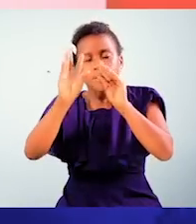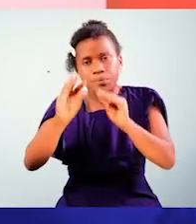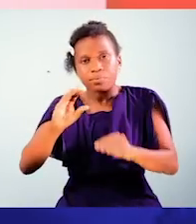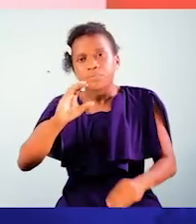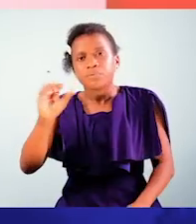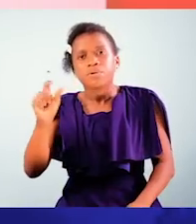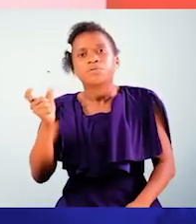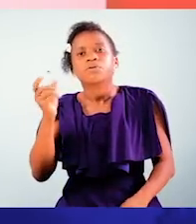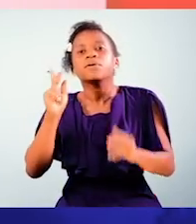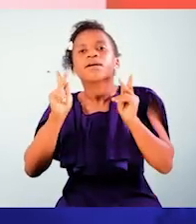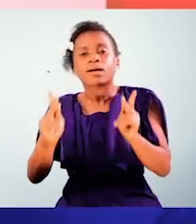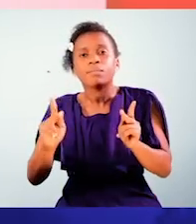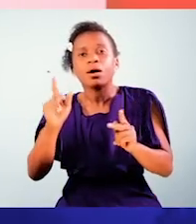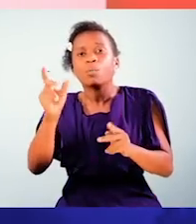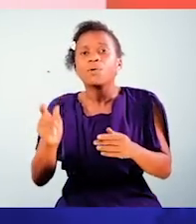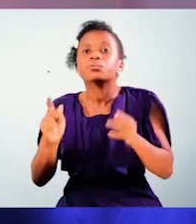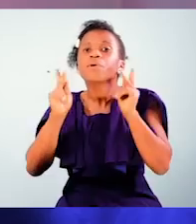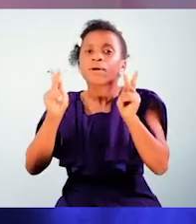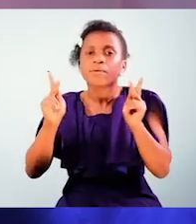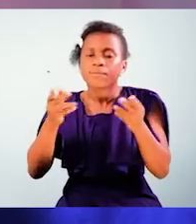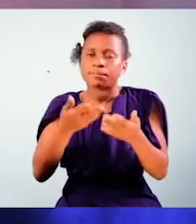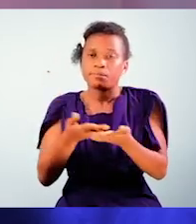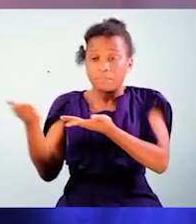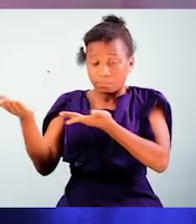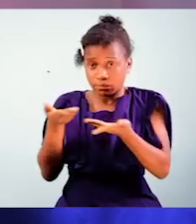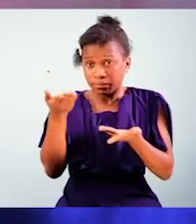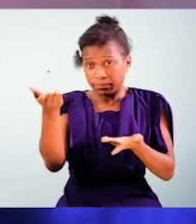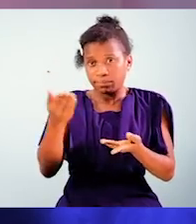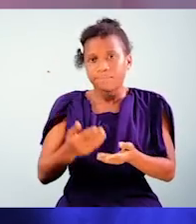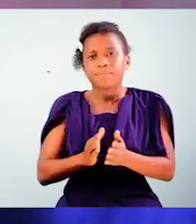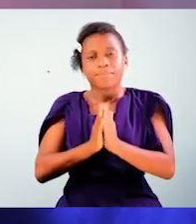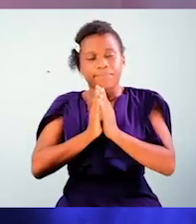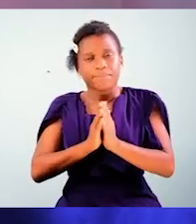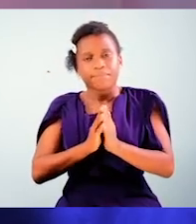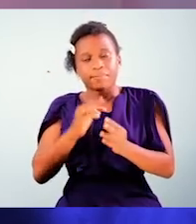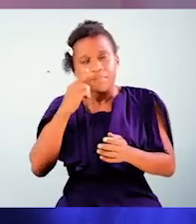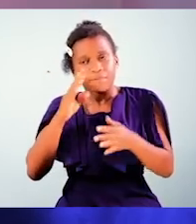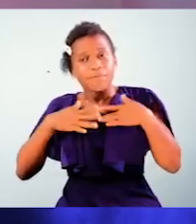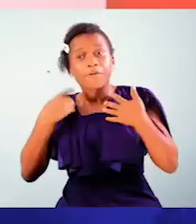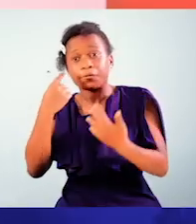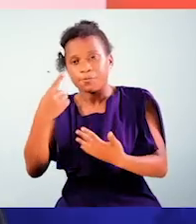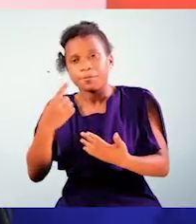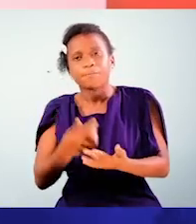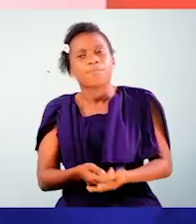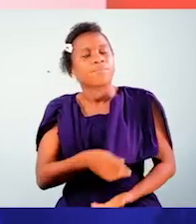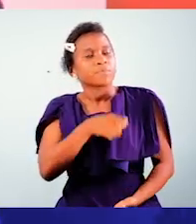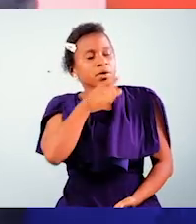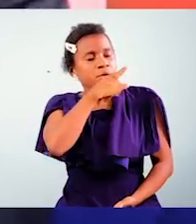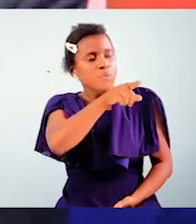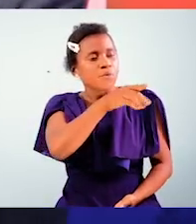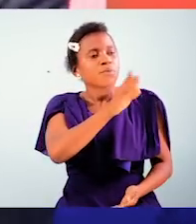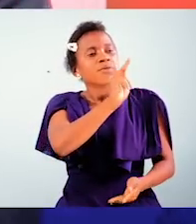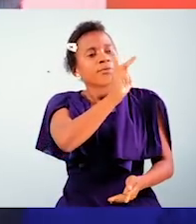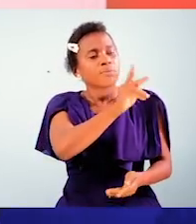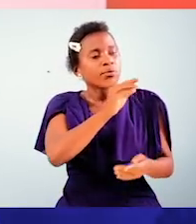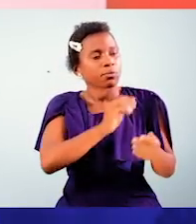kama wananchi wa kawaida na wachambuzi wa masuala ya siasa. Karibu sana Bante. Asante sana. Nafurahi kuona tena. Asante, nashukuru sana. Yule pale Dedani Kapongo,